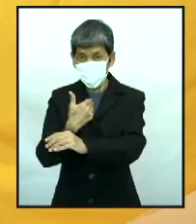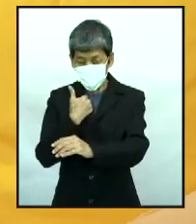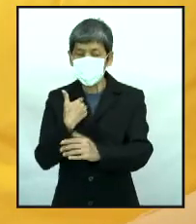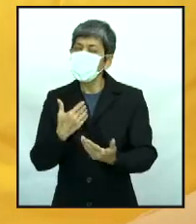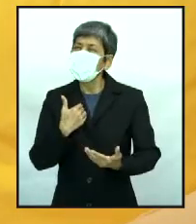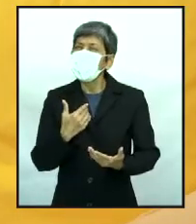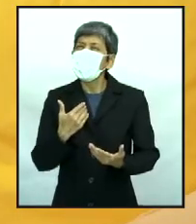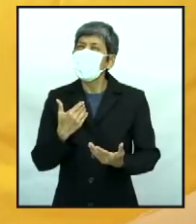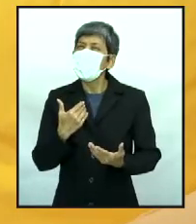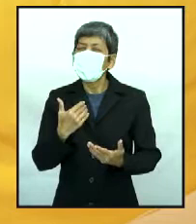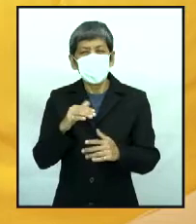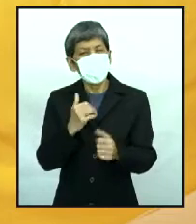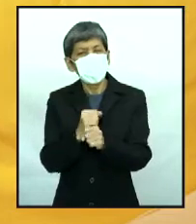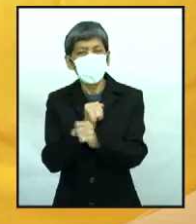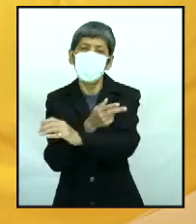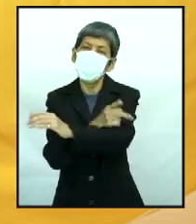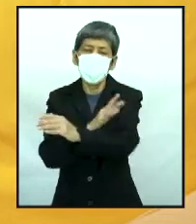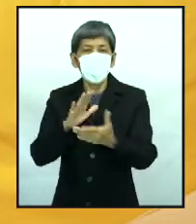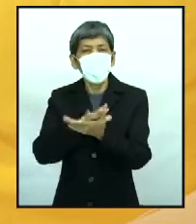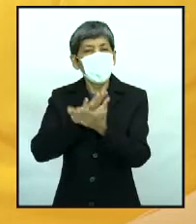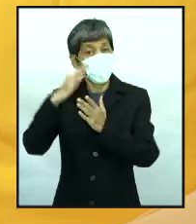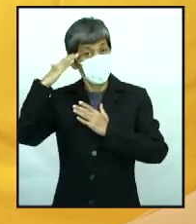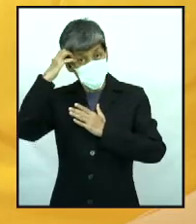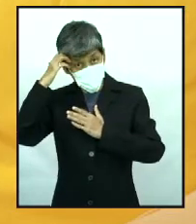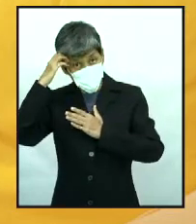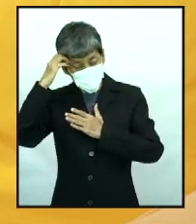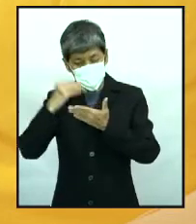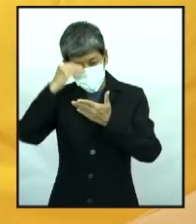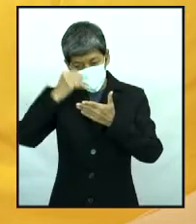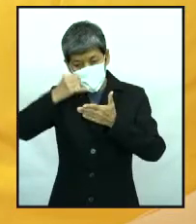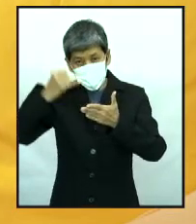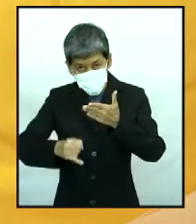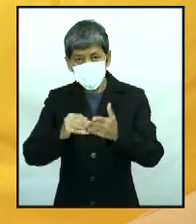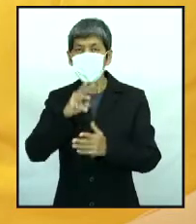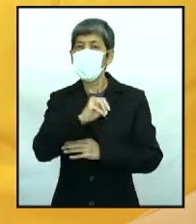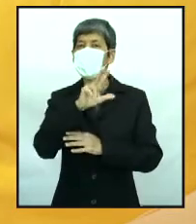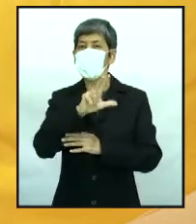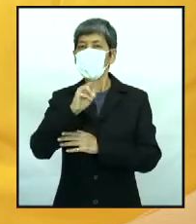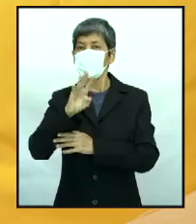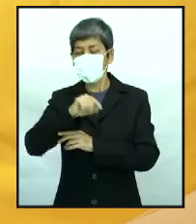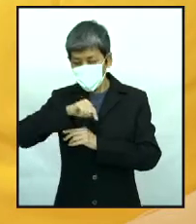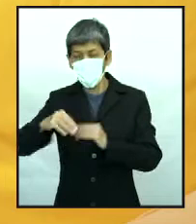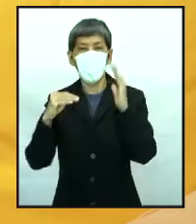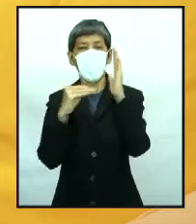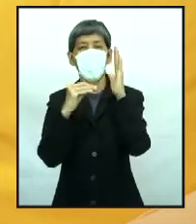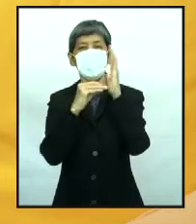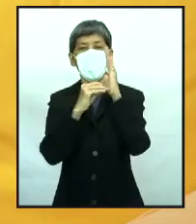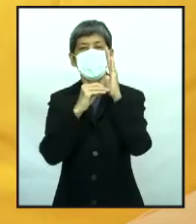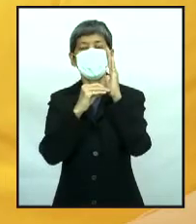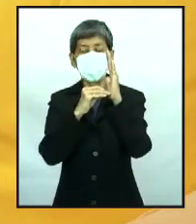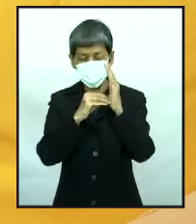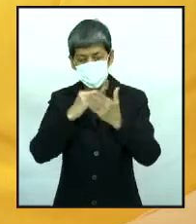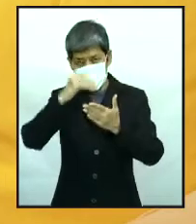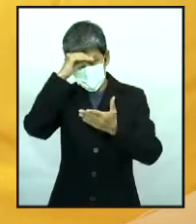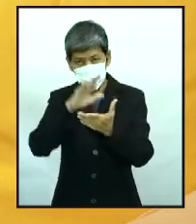ไปอยู่ภูเก็ตปัญญานุกูลเรียนจบแล้วก็กลับม.3 ม.4ก็กลับมาเรียนที่กรุงเทพ ก็